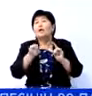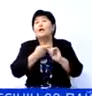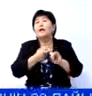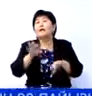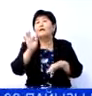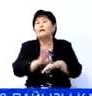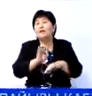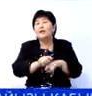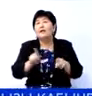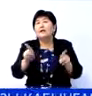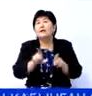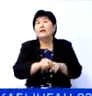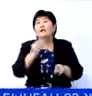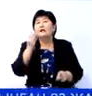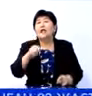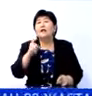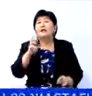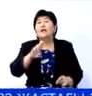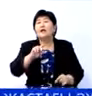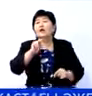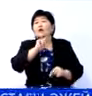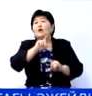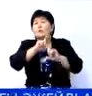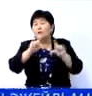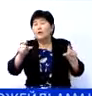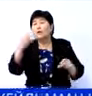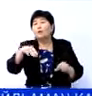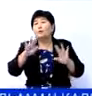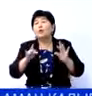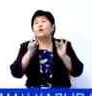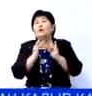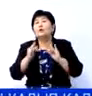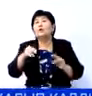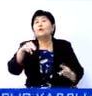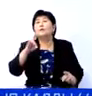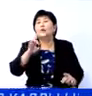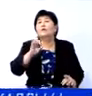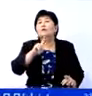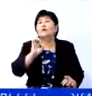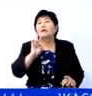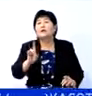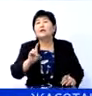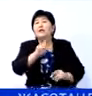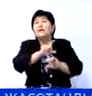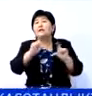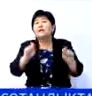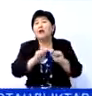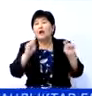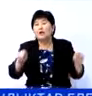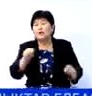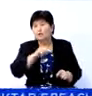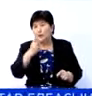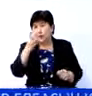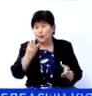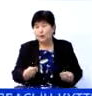инфекциялық және шалқия елді мекенде 30 орындық провизорлық стационар ашу жұмыстары 2